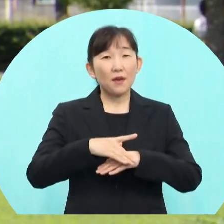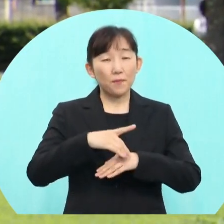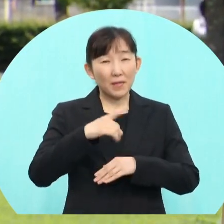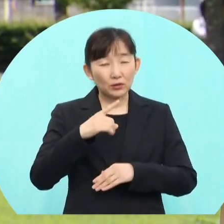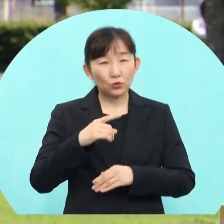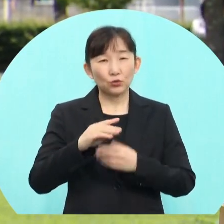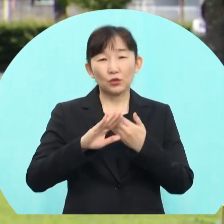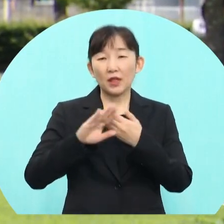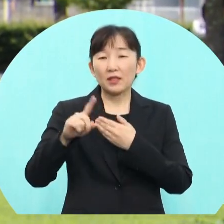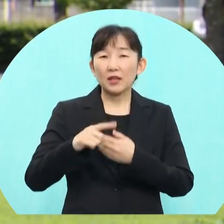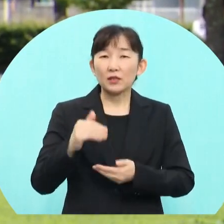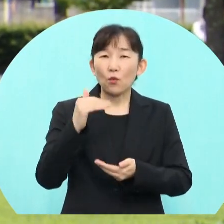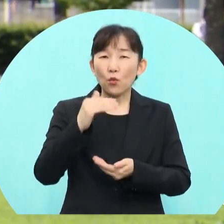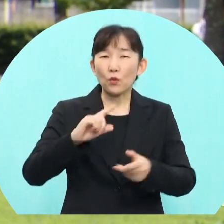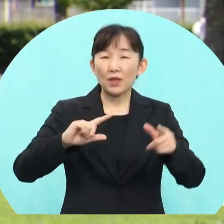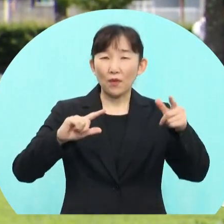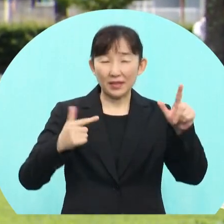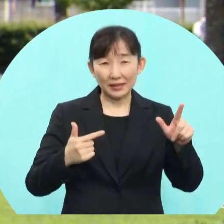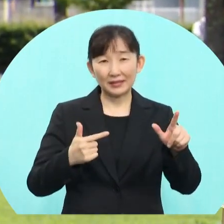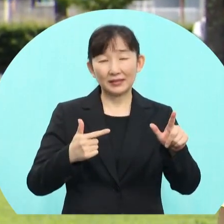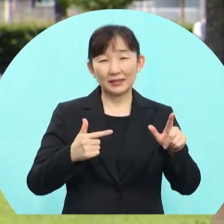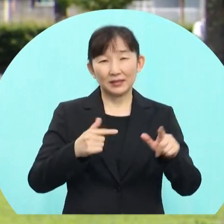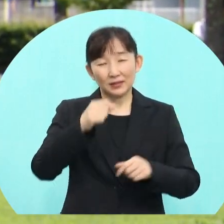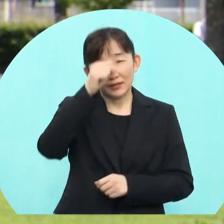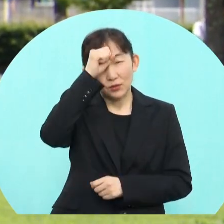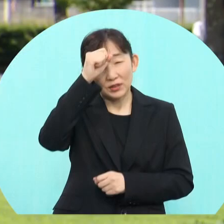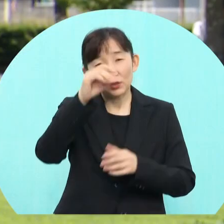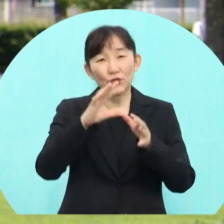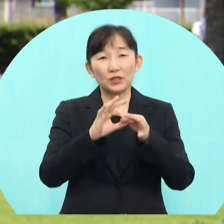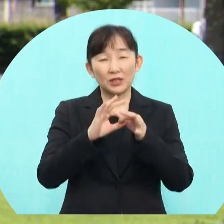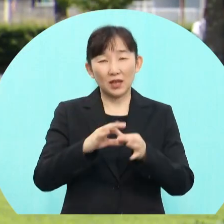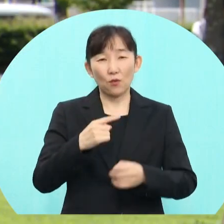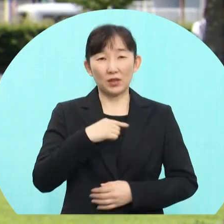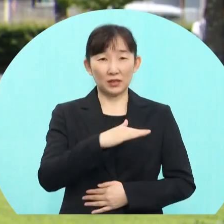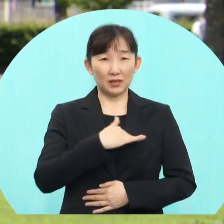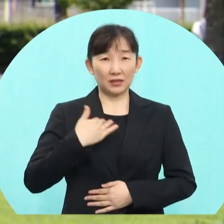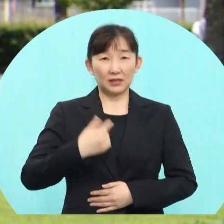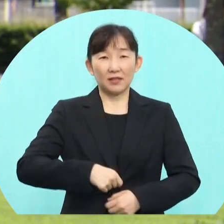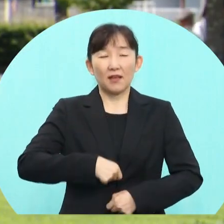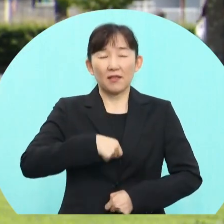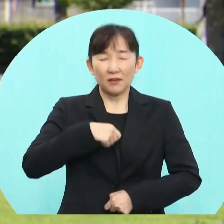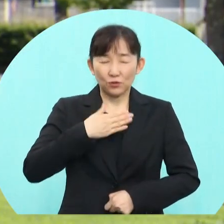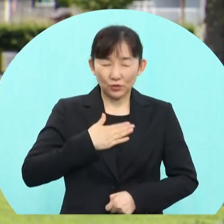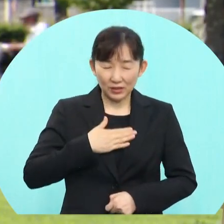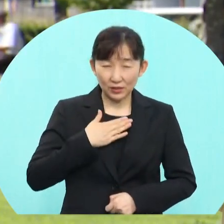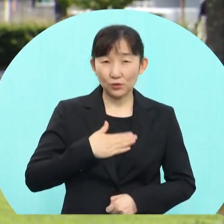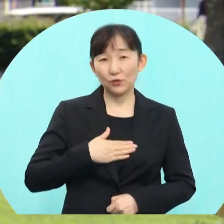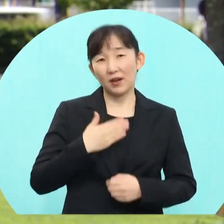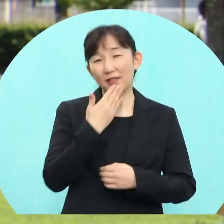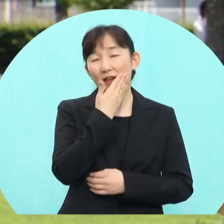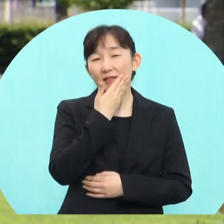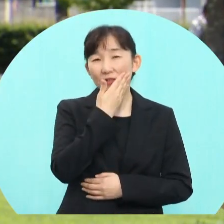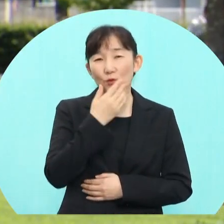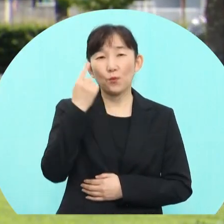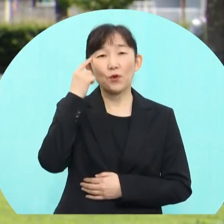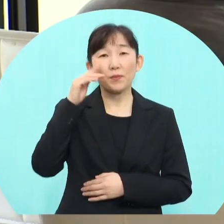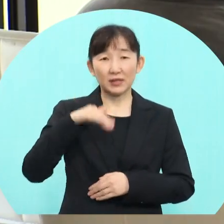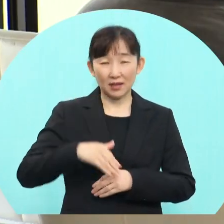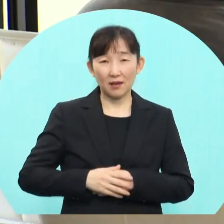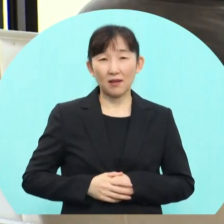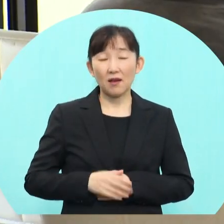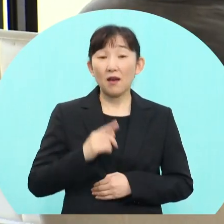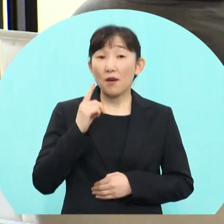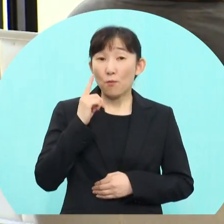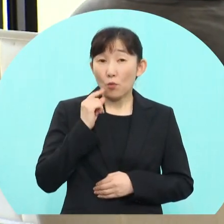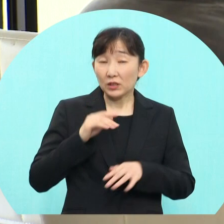ぱり人ごとではない認知症について私たちが正しく知るということが大切だと思いました。そ